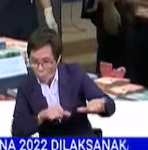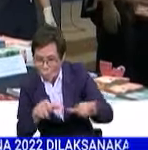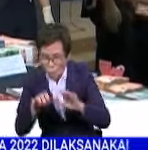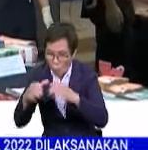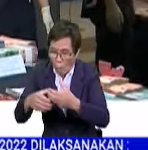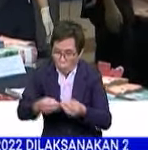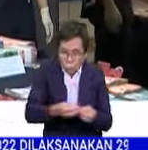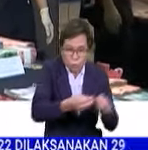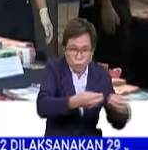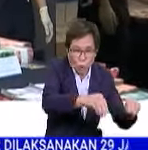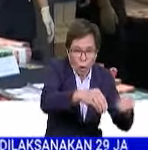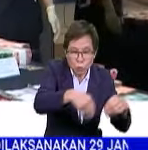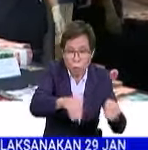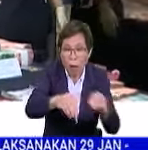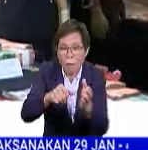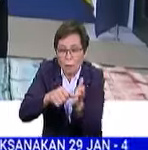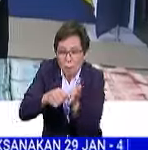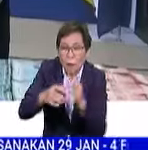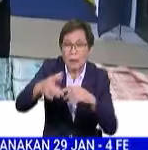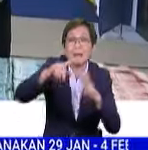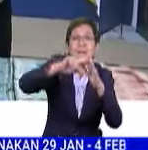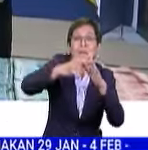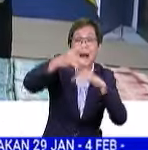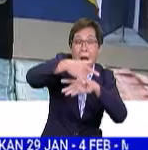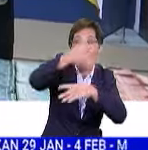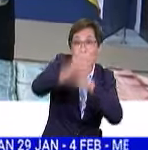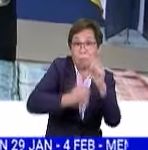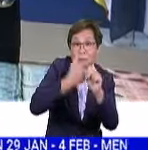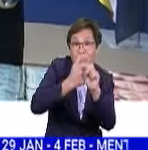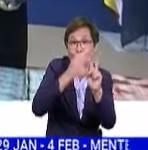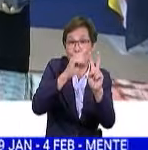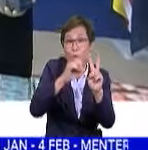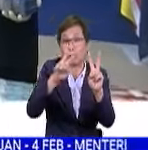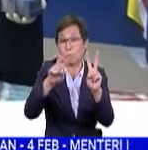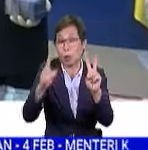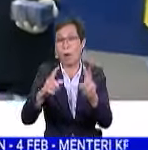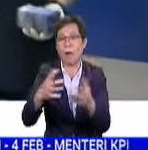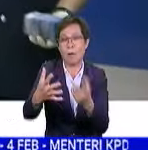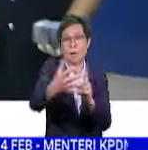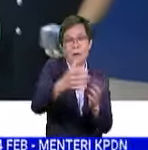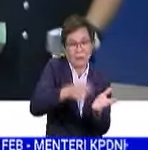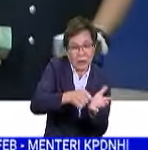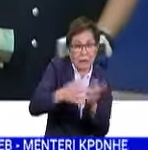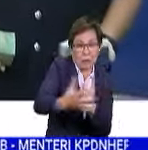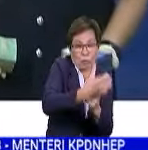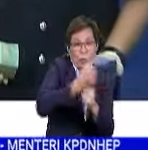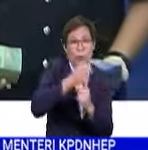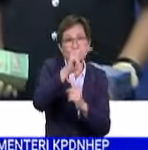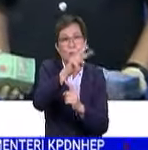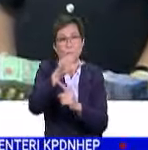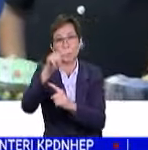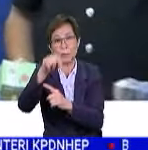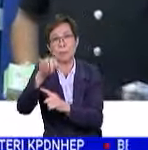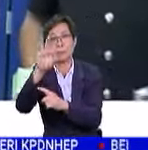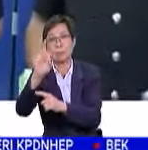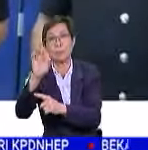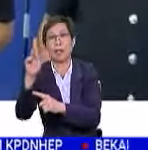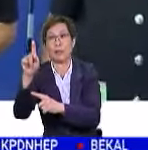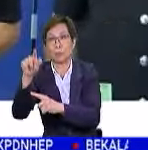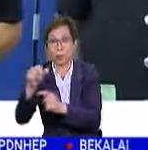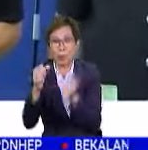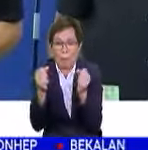sindiket mengedar dadah sejak awal tahun lalu. Dadah dirampas termasuk 23.9 kg